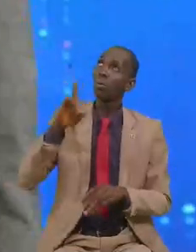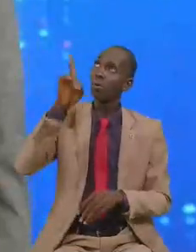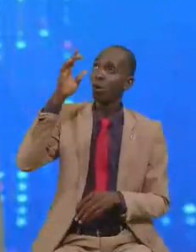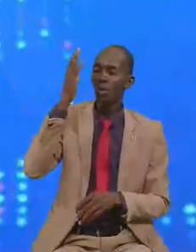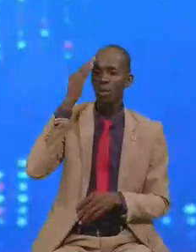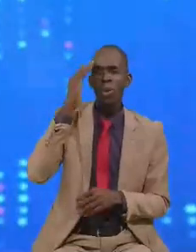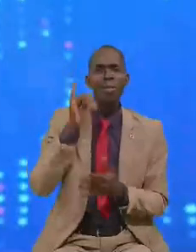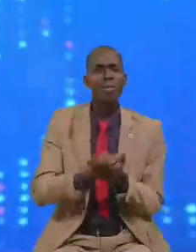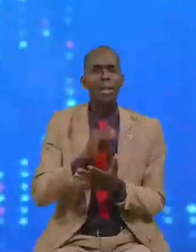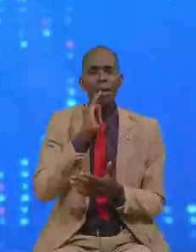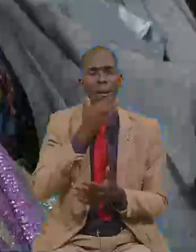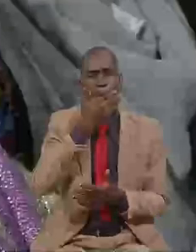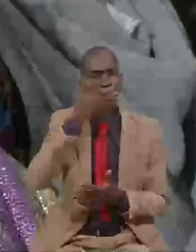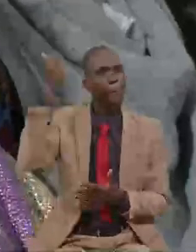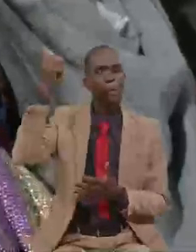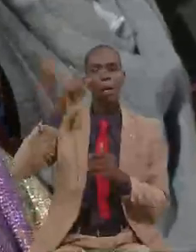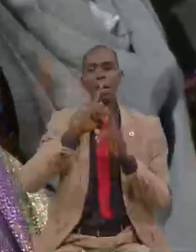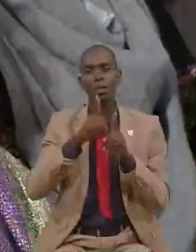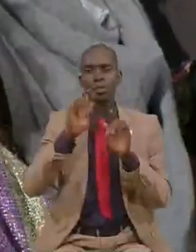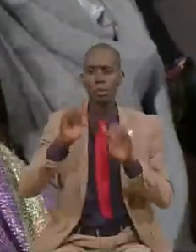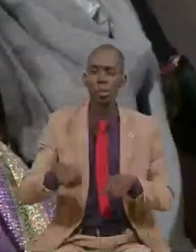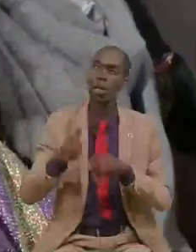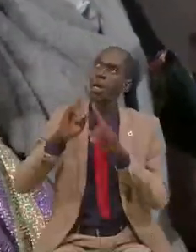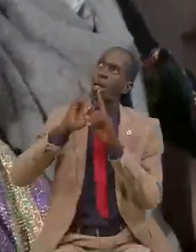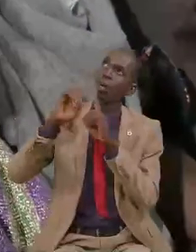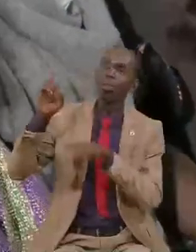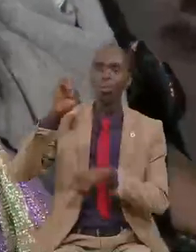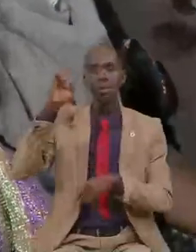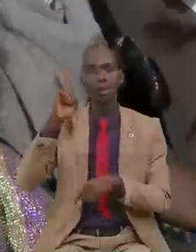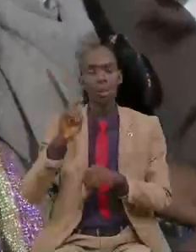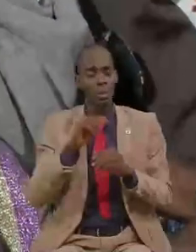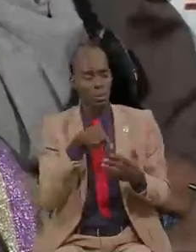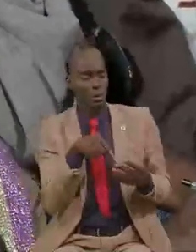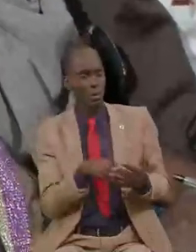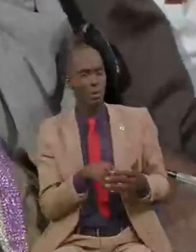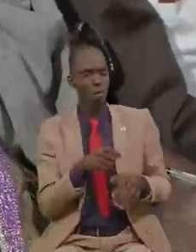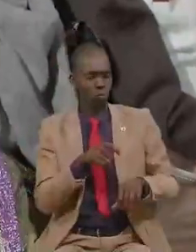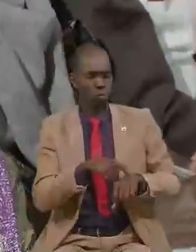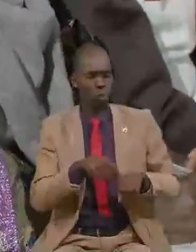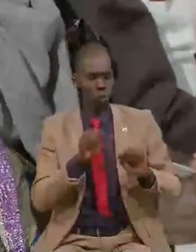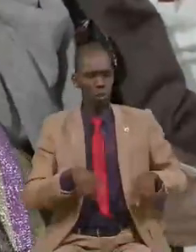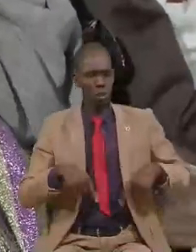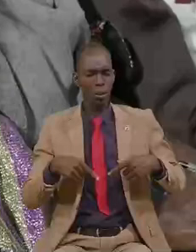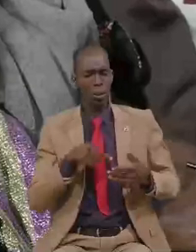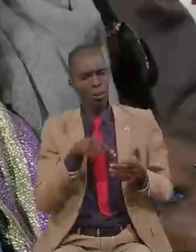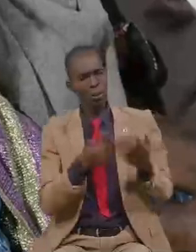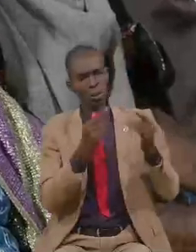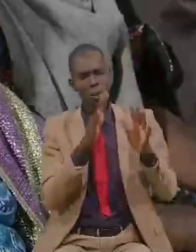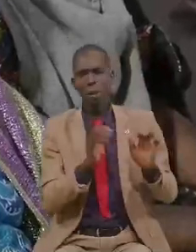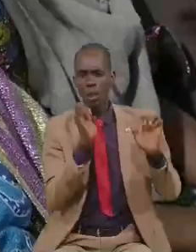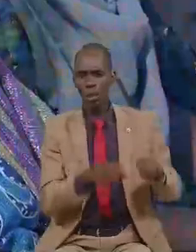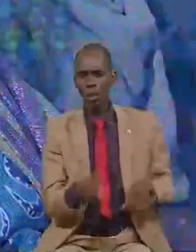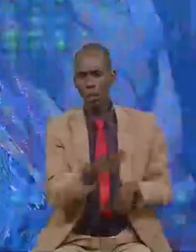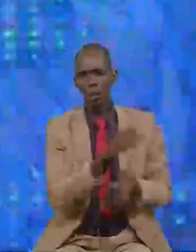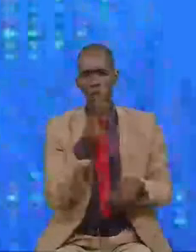Ça, c'est la meilleure réponse que nous puissions donner. Ces eaux peuvent-ils revivre? Ces pécheurs peuvent-ils sauver? Ces gens-là